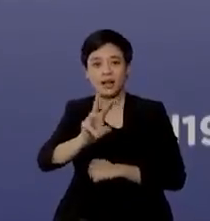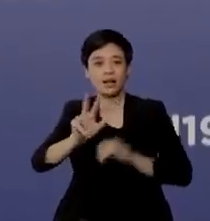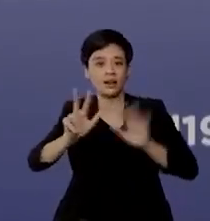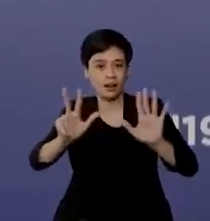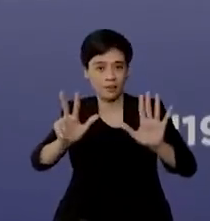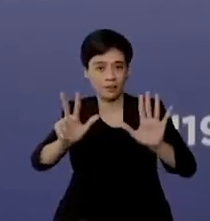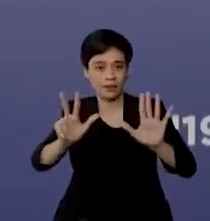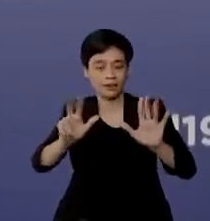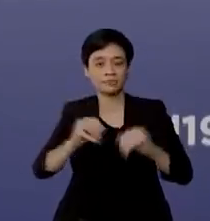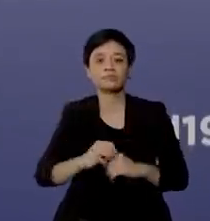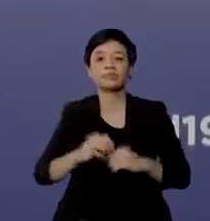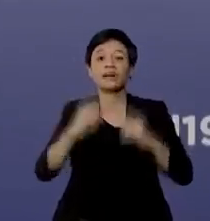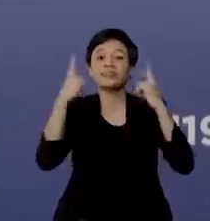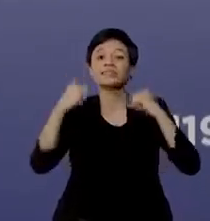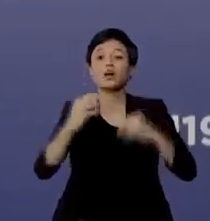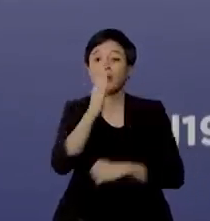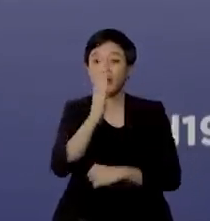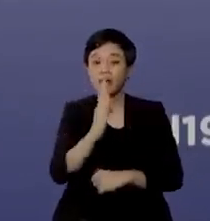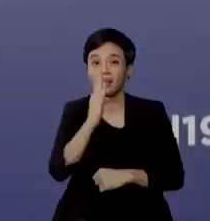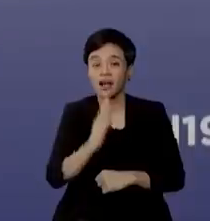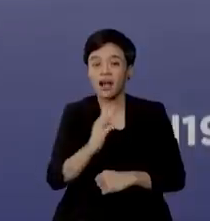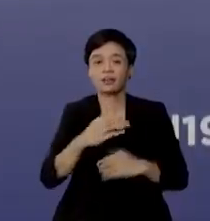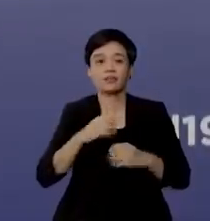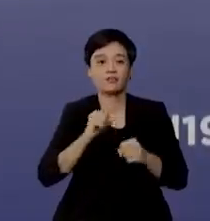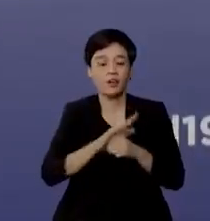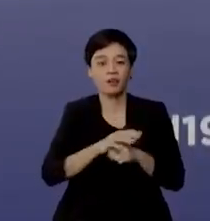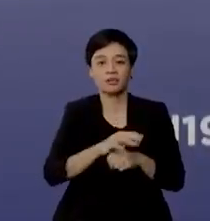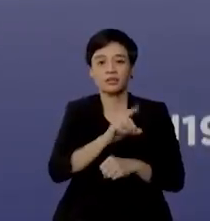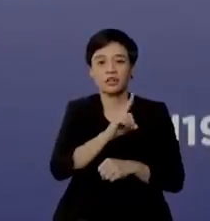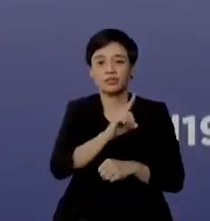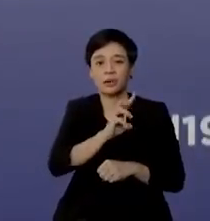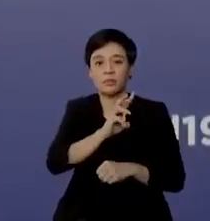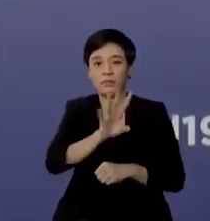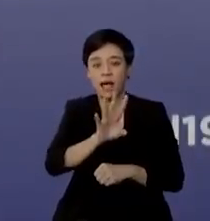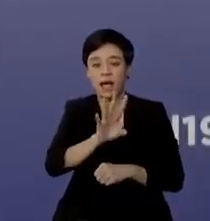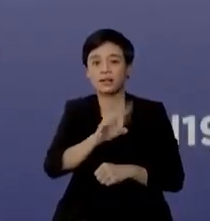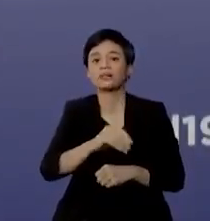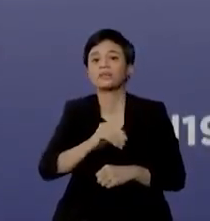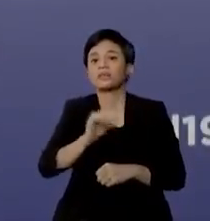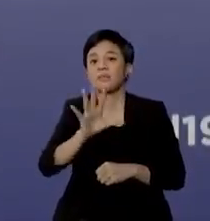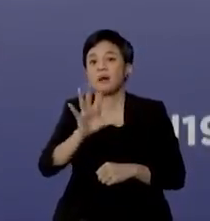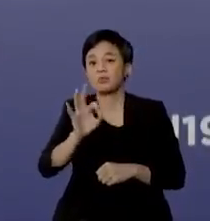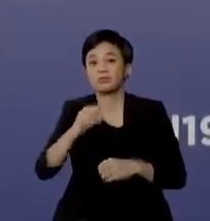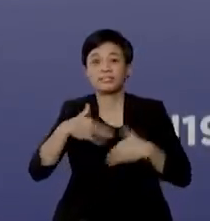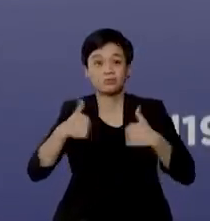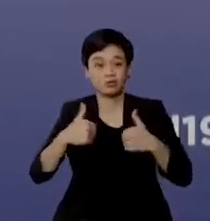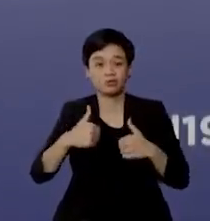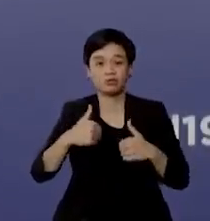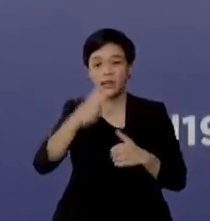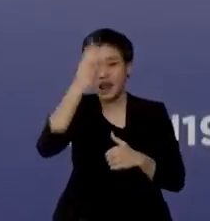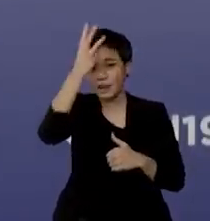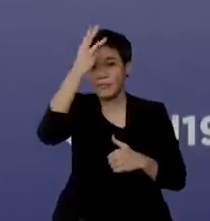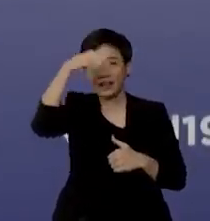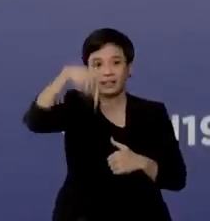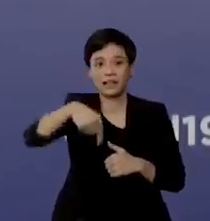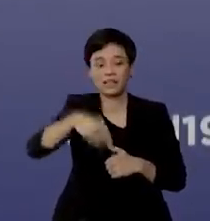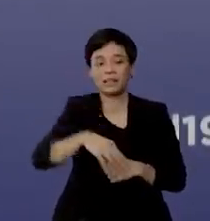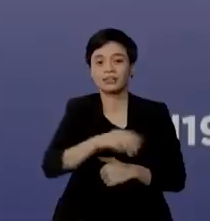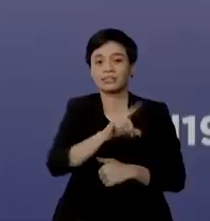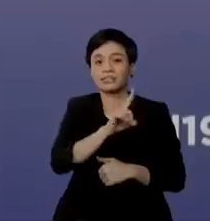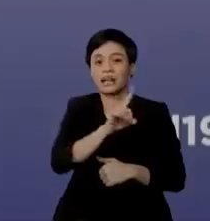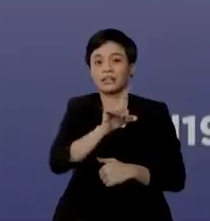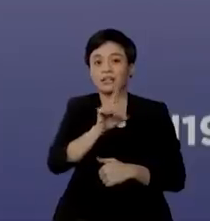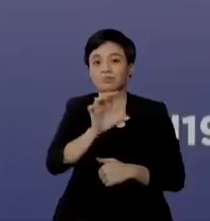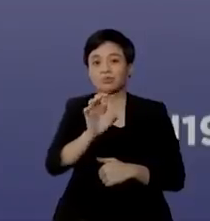orang Jawa Tengah melaporkan 134 kasus baru dan 50 sembuh Kalimantan Selatan melaporkan